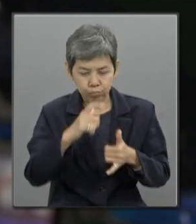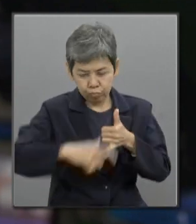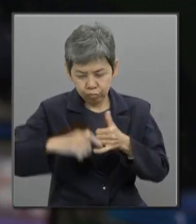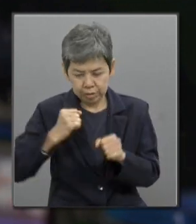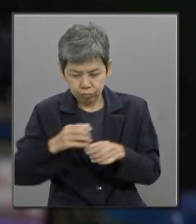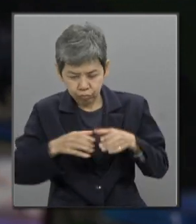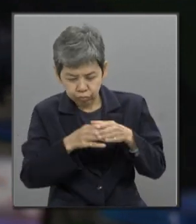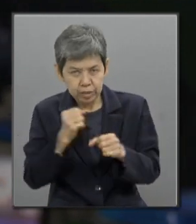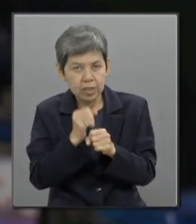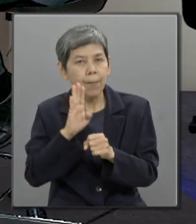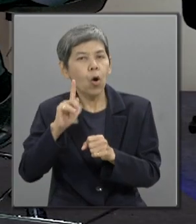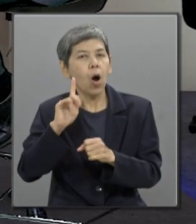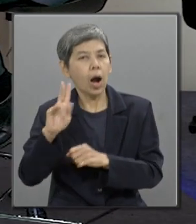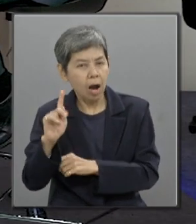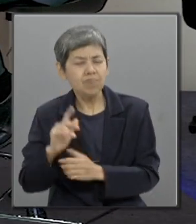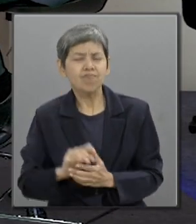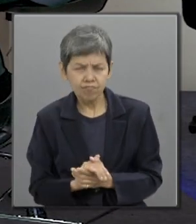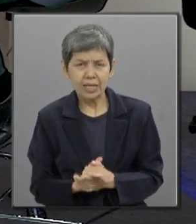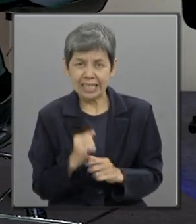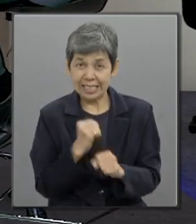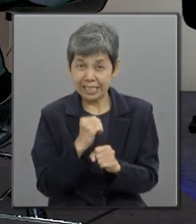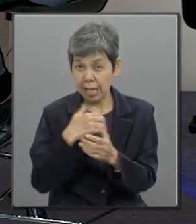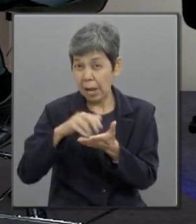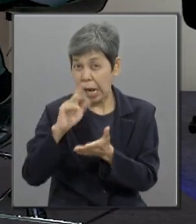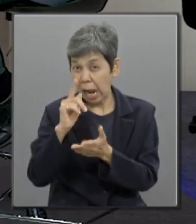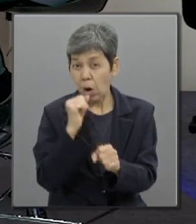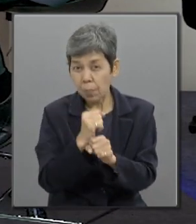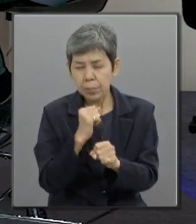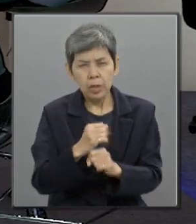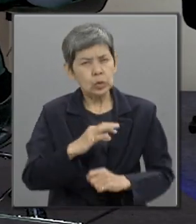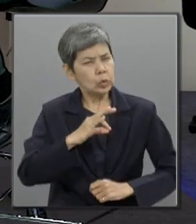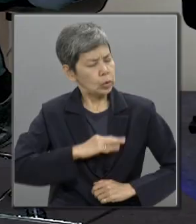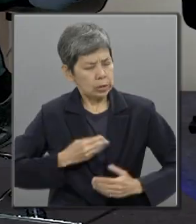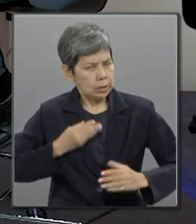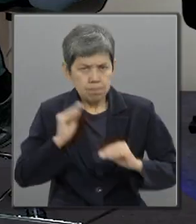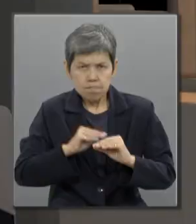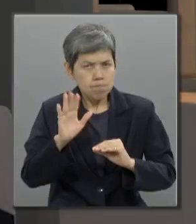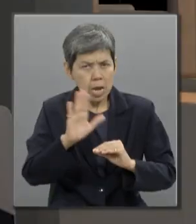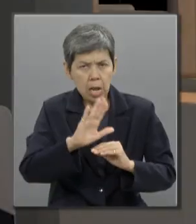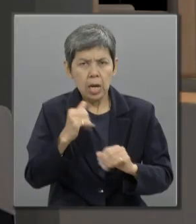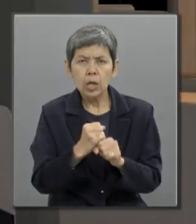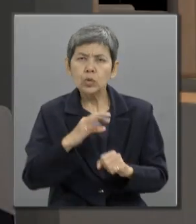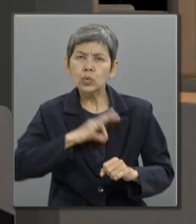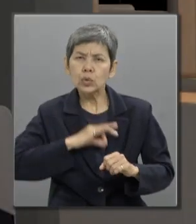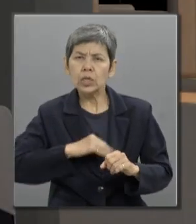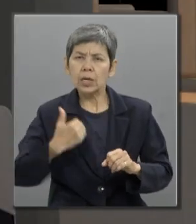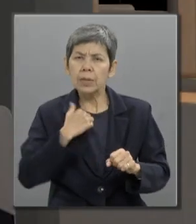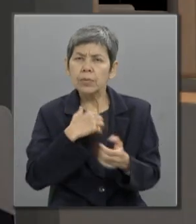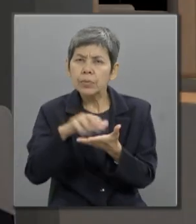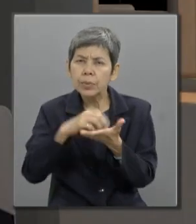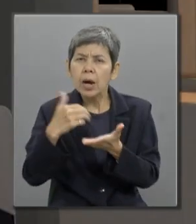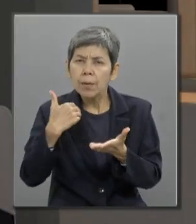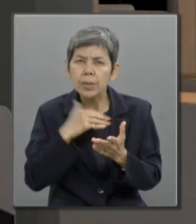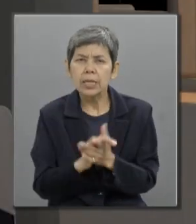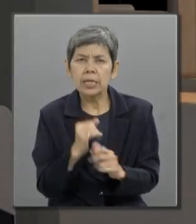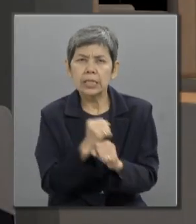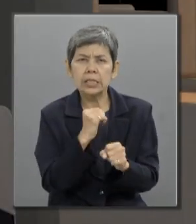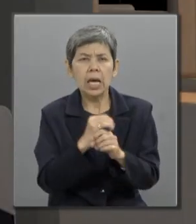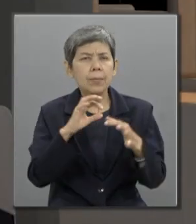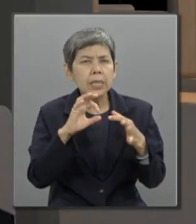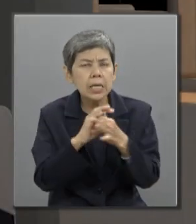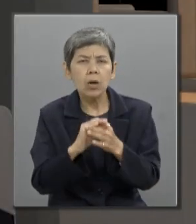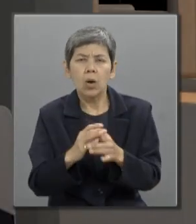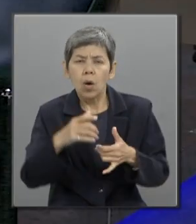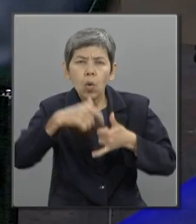นักข่าวหรือทีมบก.ข่าวแน่นอนครับการนำเสนอข่าวเนี่ยใส่ความรู้สึกไปไม่ได้แต แต่ความรู้สึกอย่างที่มาเล่าให้ฟังตามภาษา